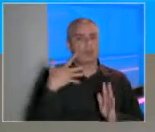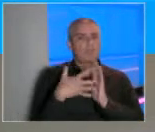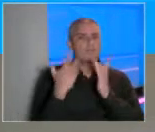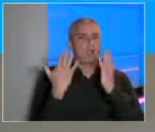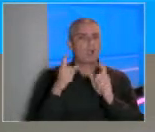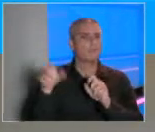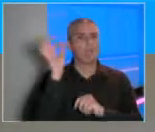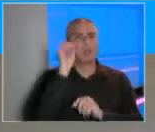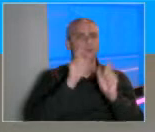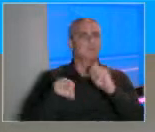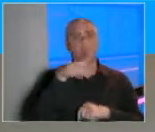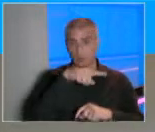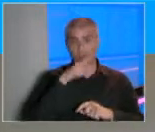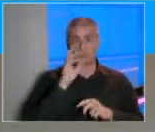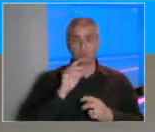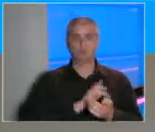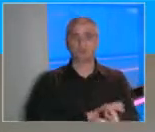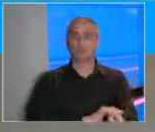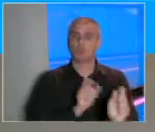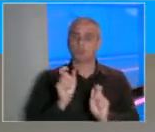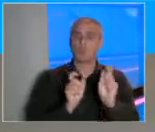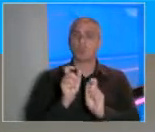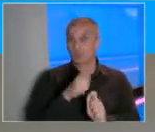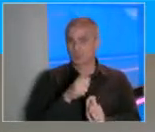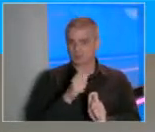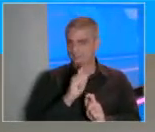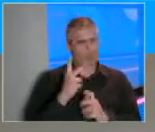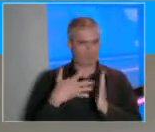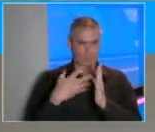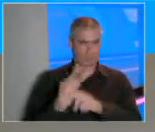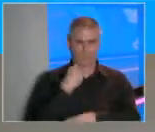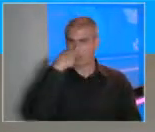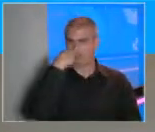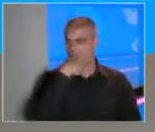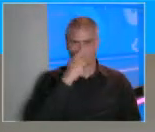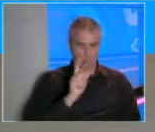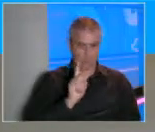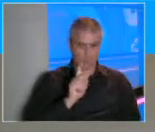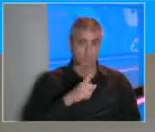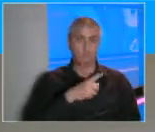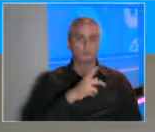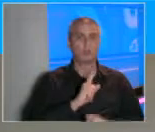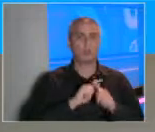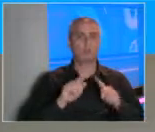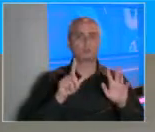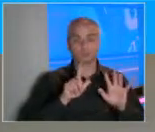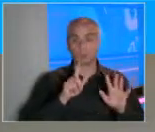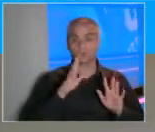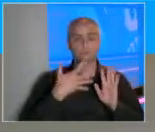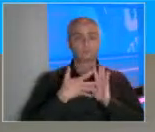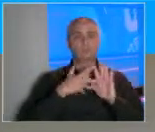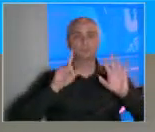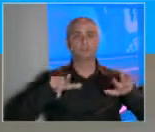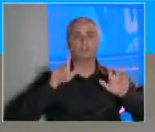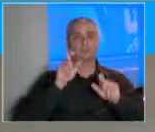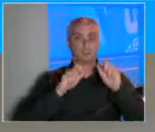לכמה אחוז מהאוכלוסייה יש נוגדנים לנגיף הקורונה. זה לא הבדיקות הרגילות שאנחנו מכירים של קורונה. במהלך חודש יוני צפויים להידגם